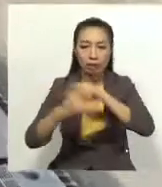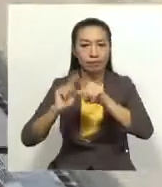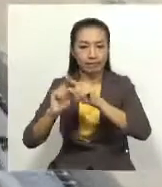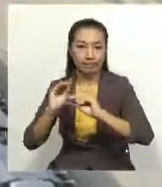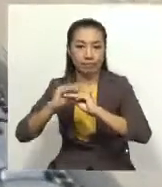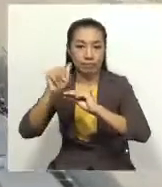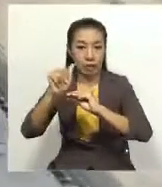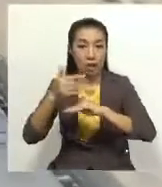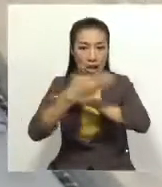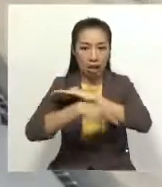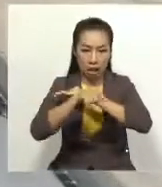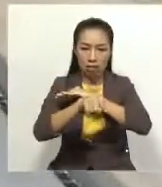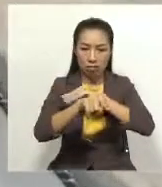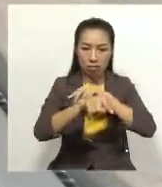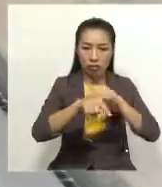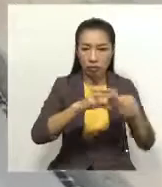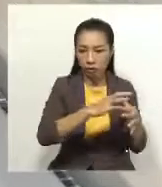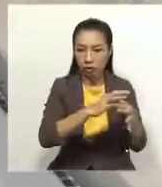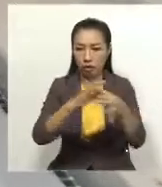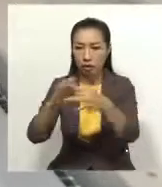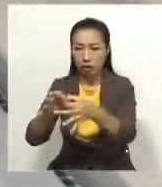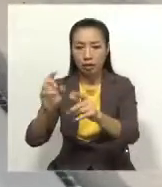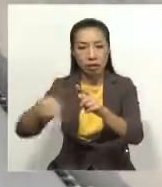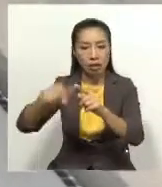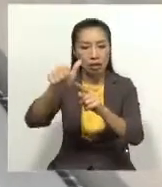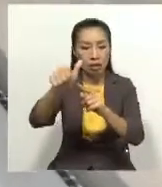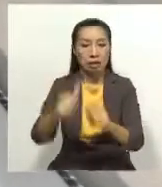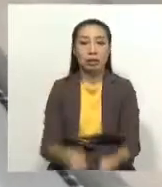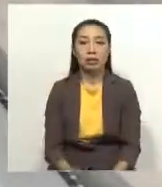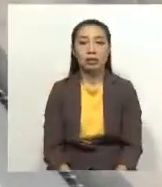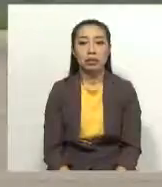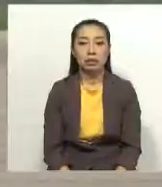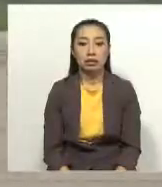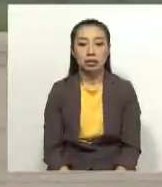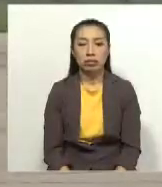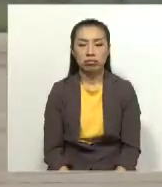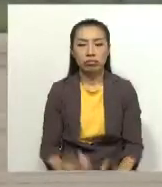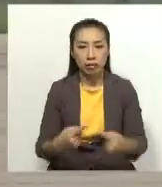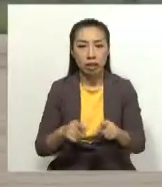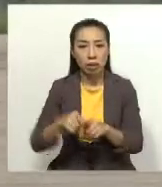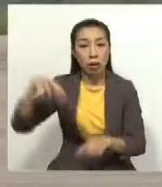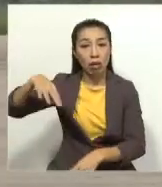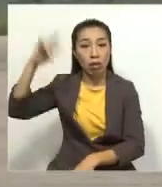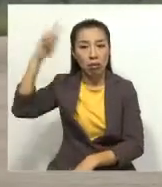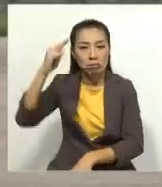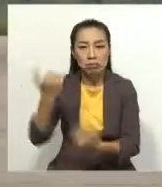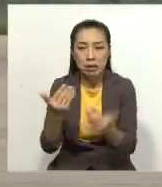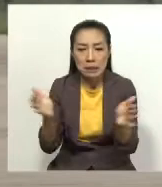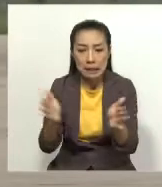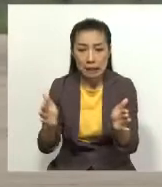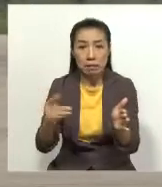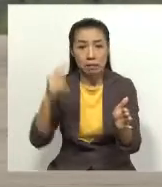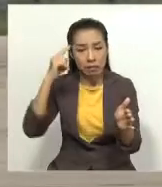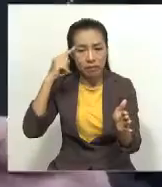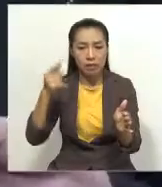ซึ่งจะต้องต่อเชื่อมหรือวางแผนกันไปยังและเรื่องคือว่าข้อจำกัดเรื่องท่าอากาศยานนะซึ่งเป็น